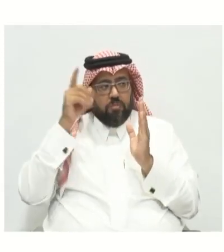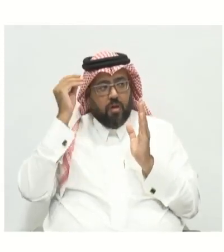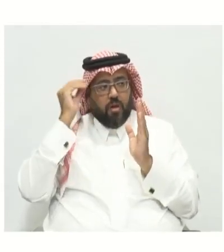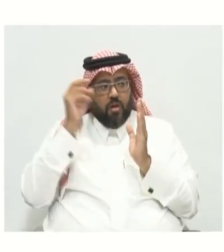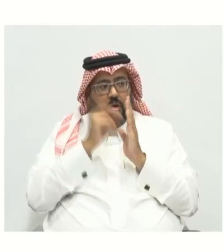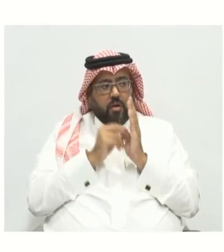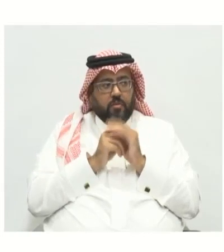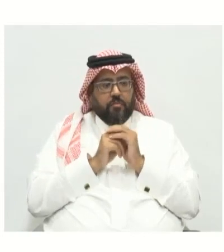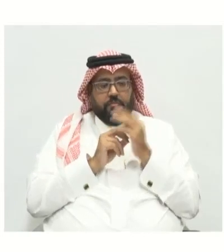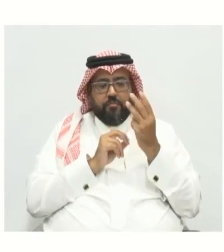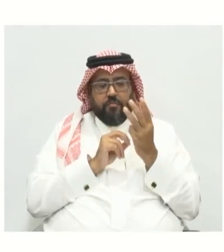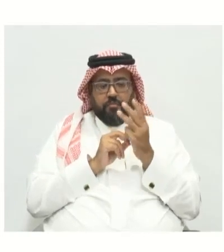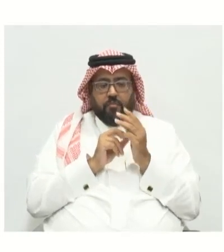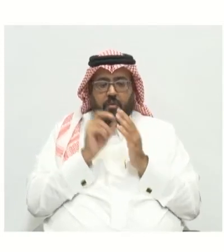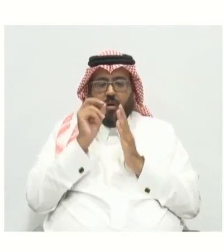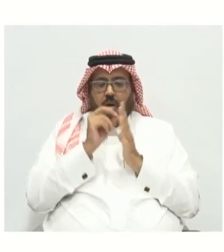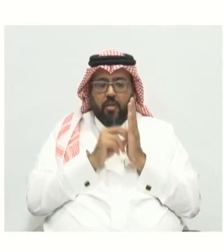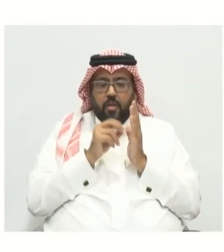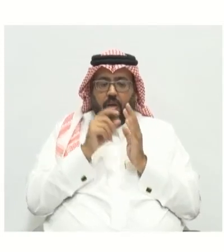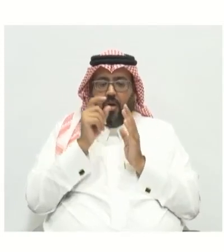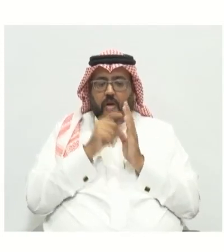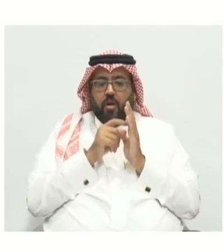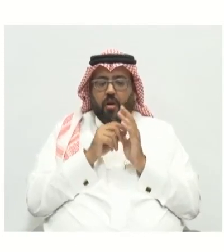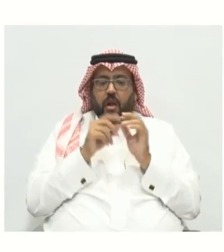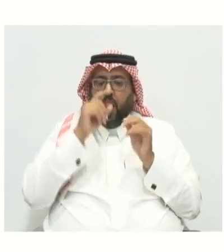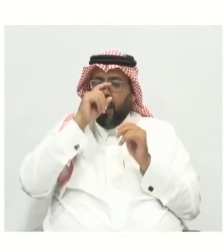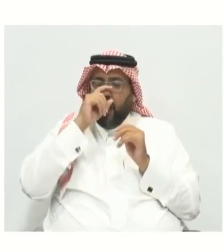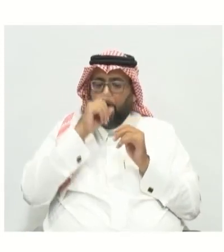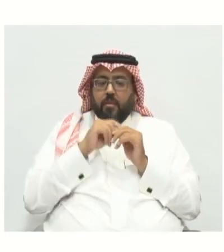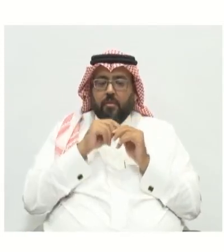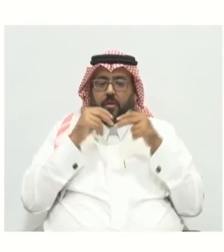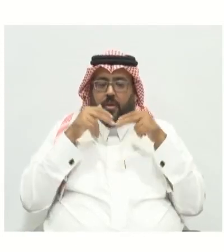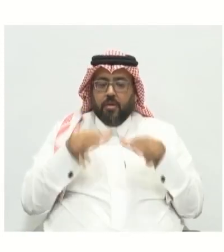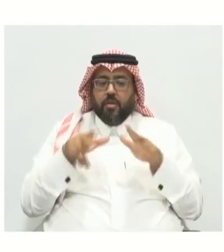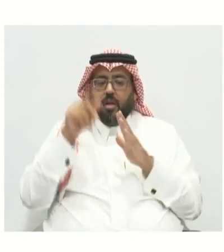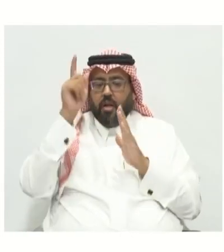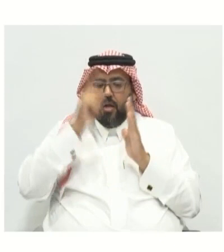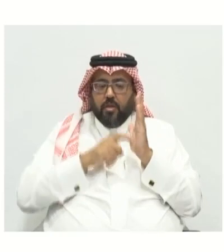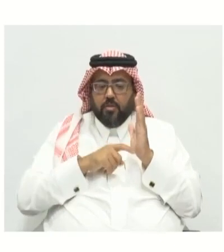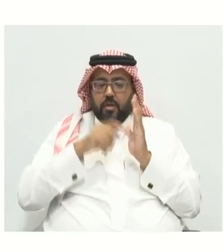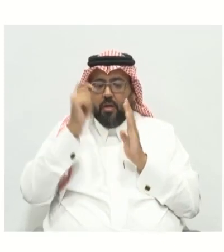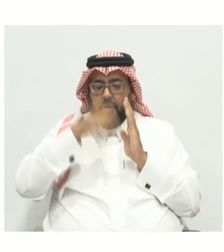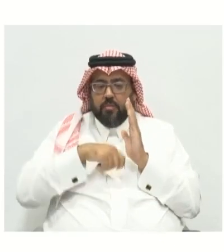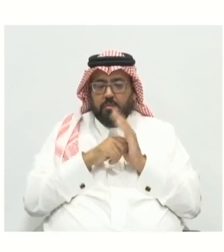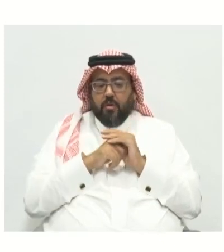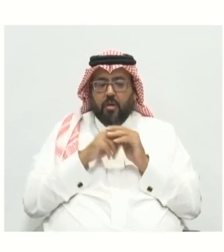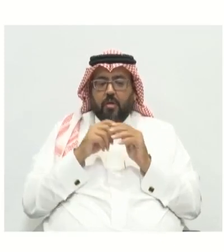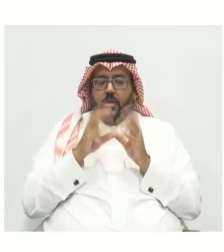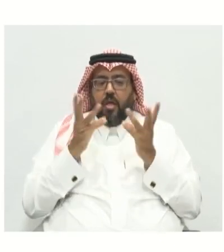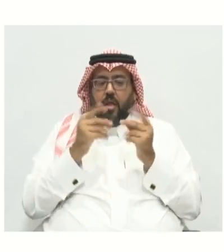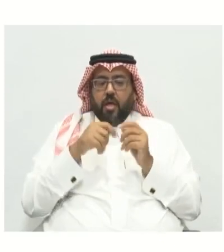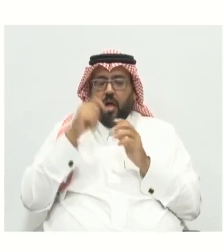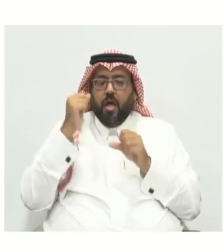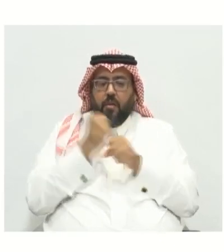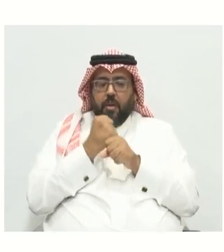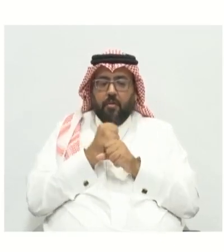القانونيه الامر الثاني القاعده القانونيه تصبح ملزمه بعد نشرها في الجريده الرسميه او تحديد تاريخ العمل بها ولا تكون